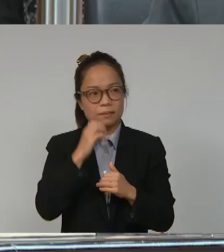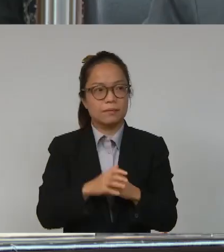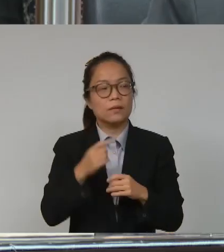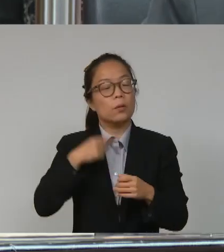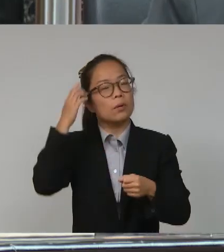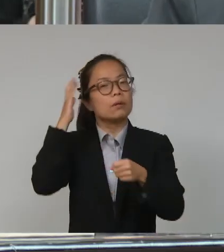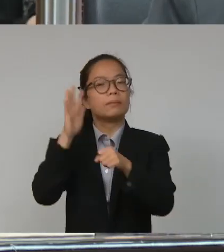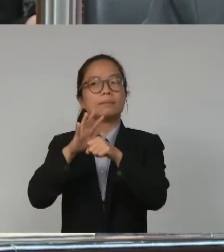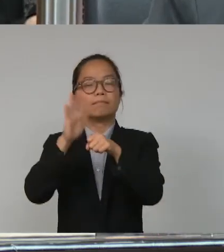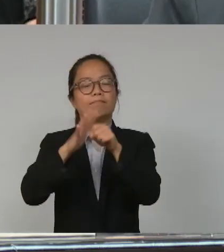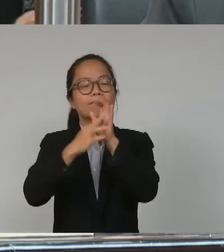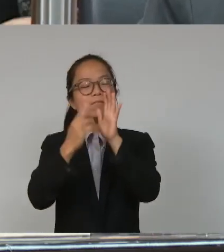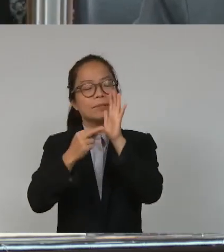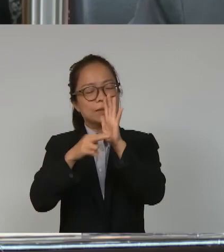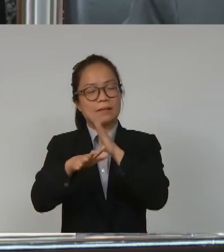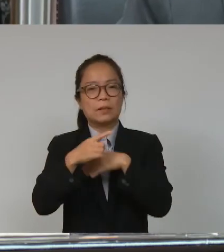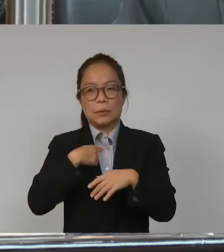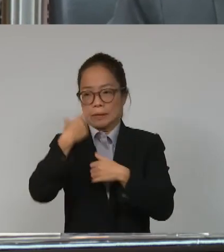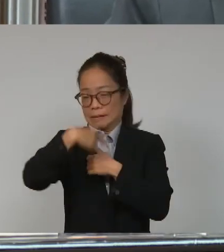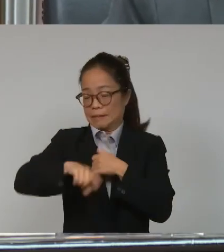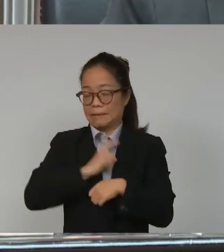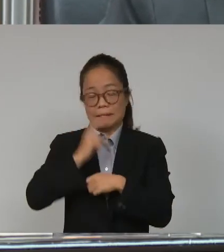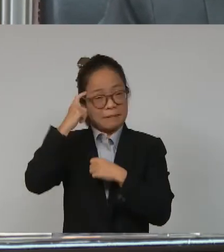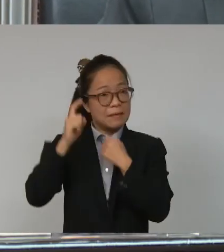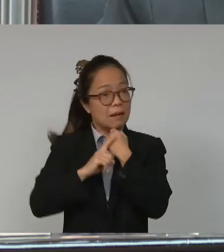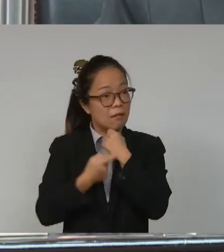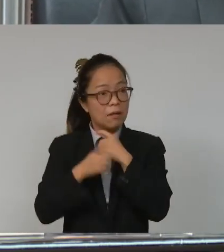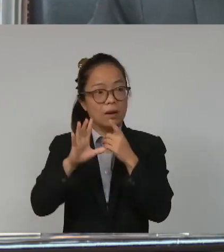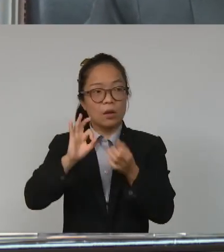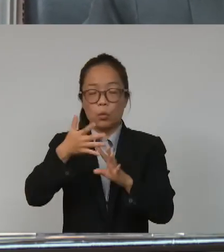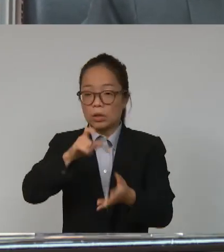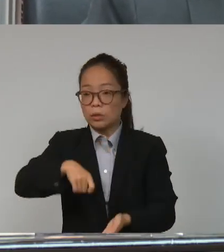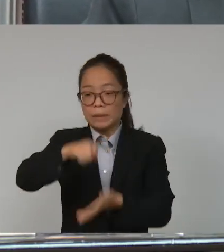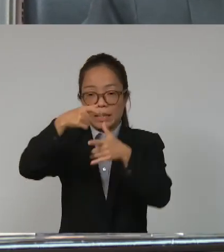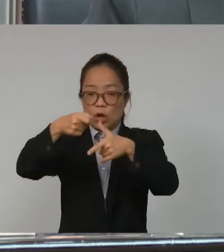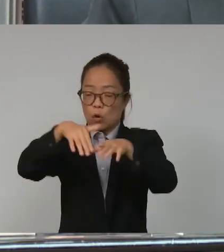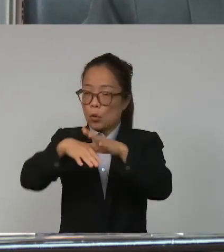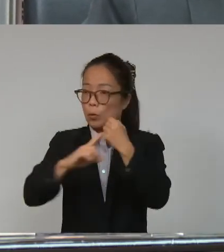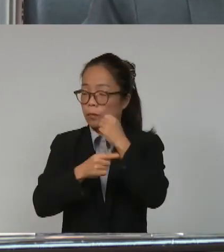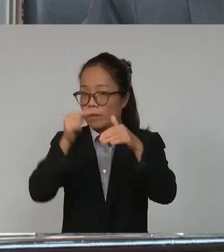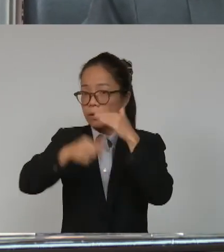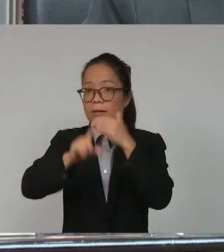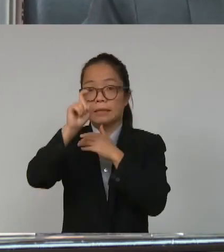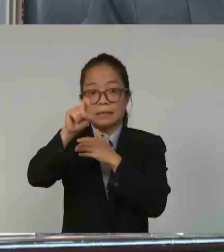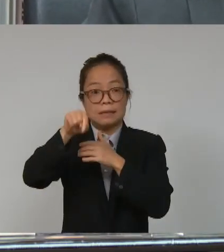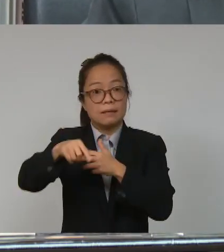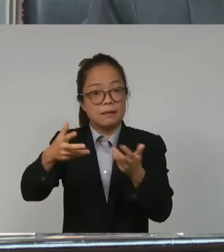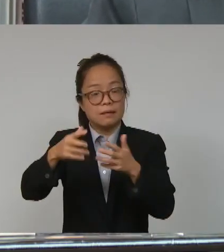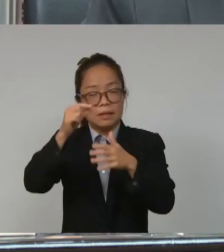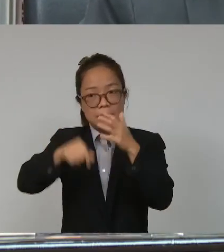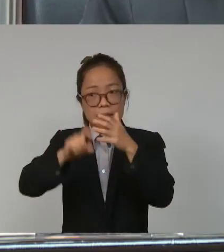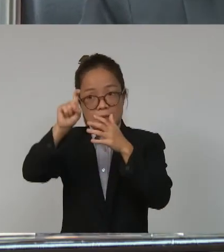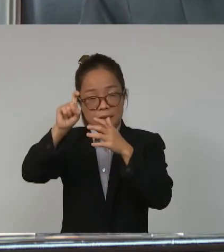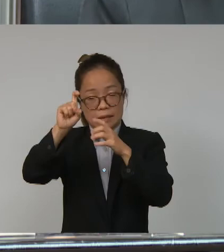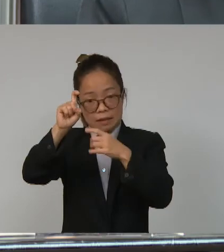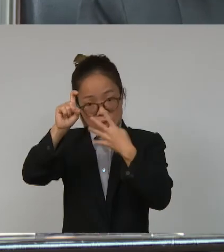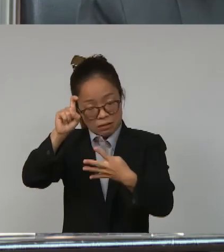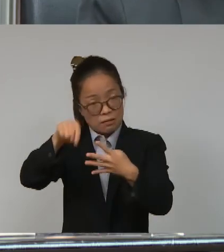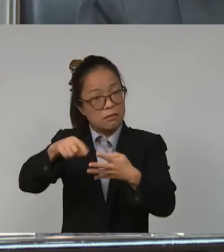我补充说明一下，我个人的看法呢，就我为什么提出来公投法第十条的规定，第四项的规定